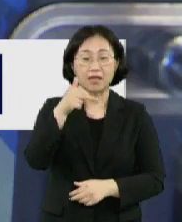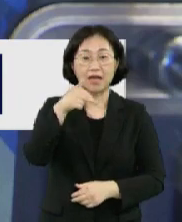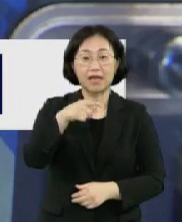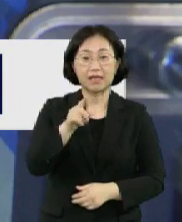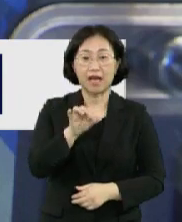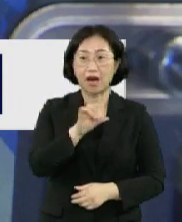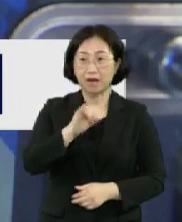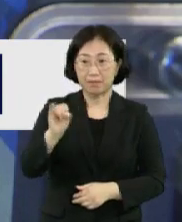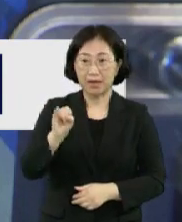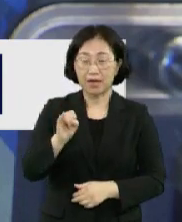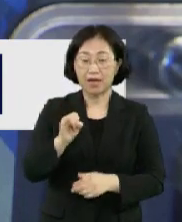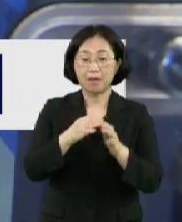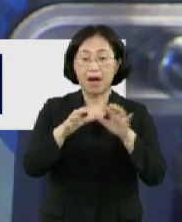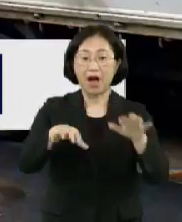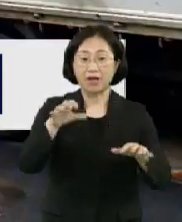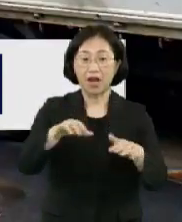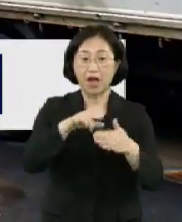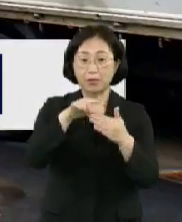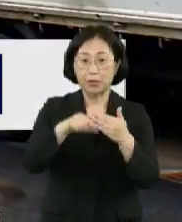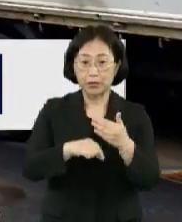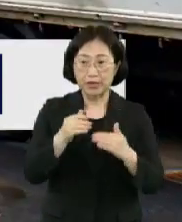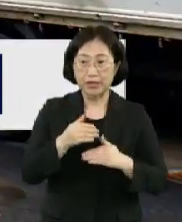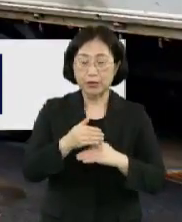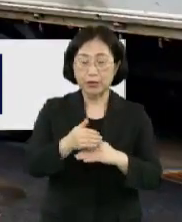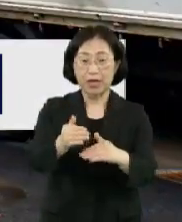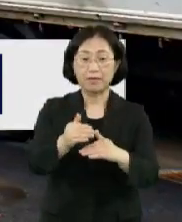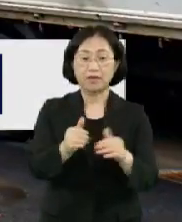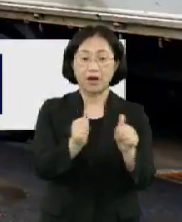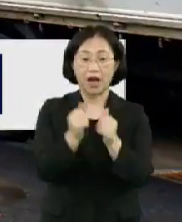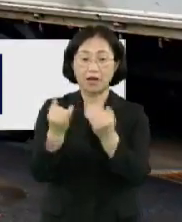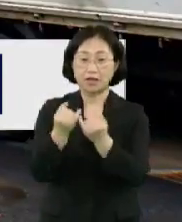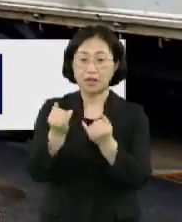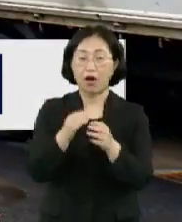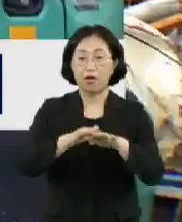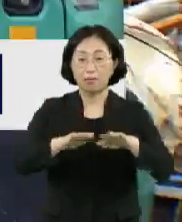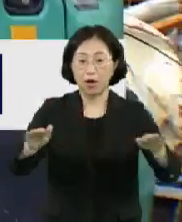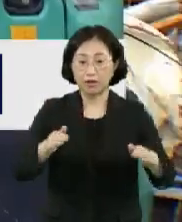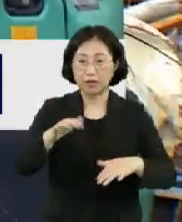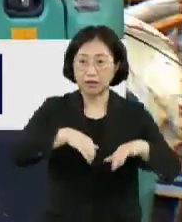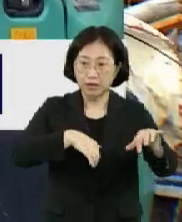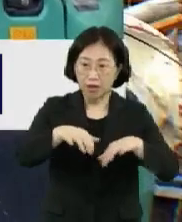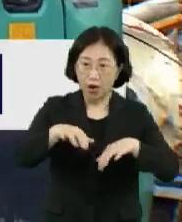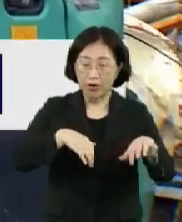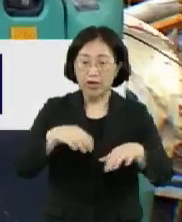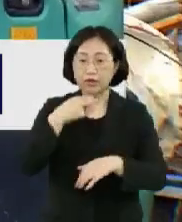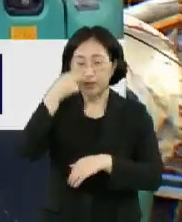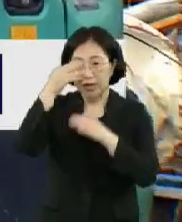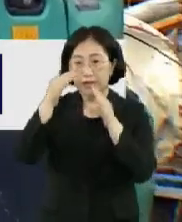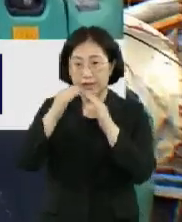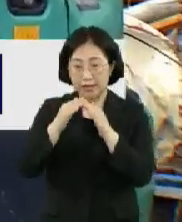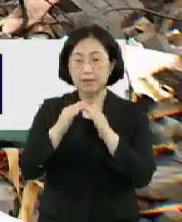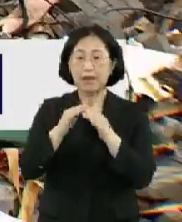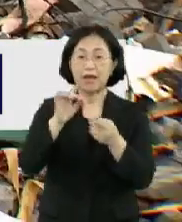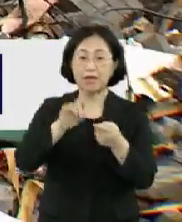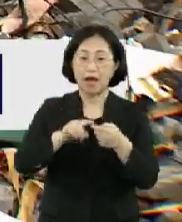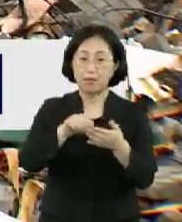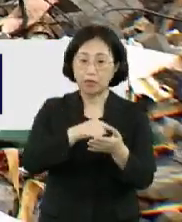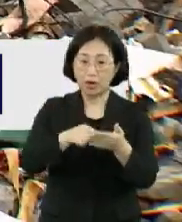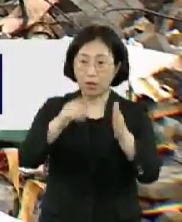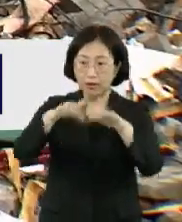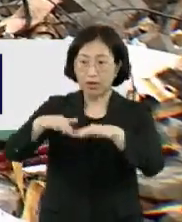로즈 프로젝트가 시작되면서 양성평등거리 조성, 유흥주점 11개 동에 대한 보상과 철거를